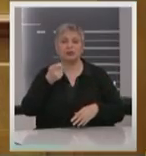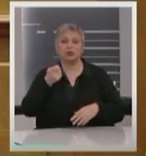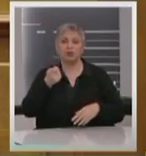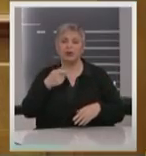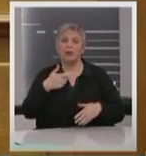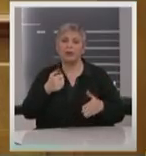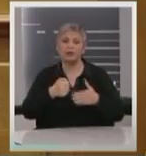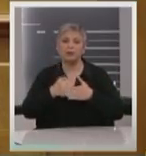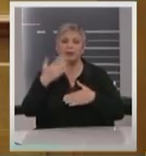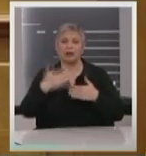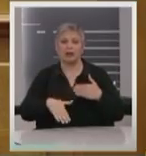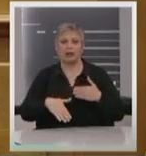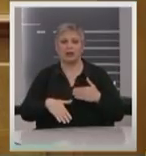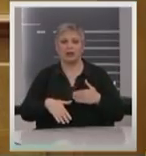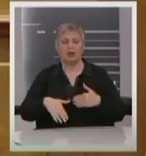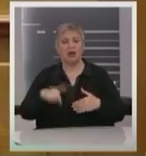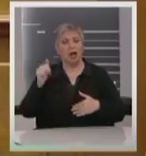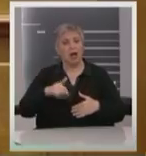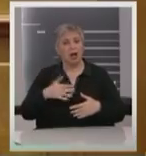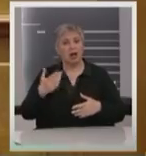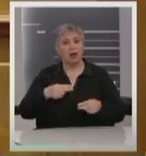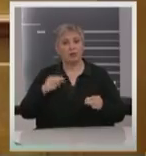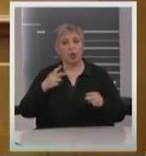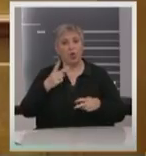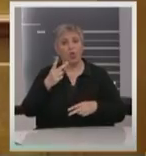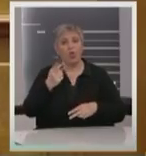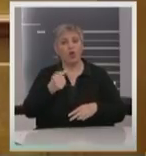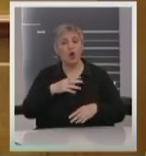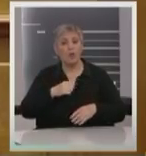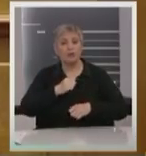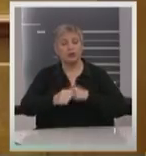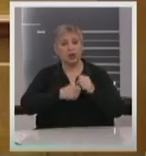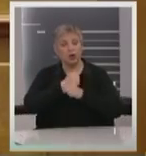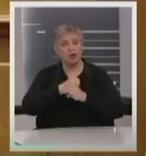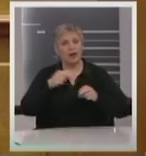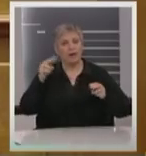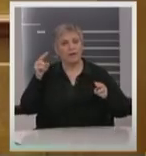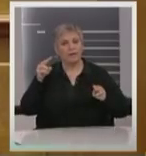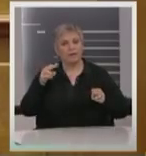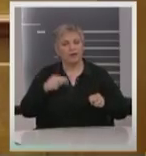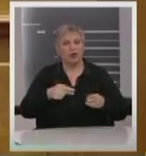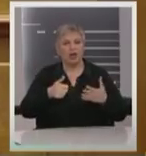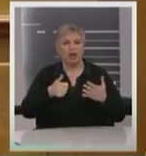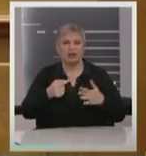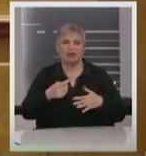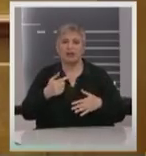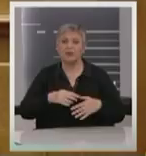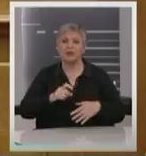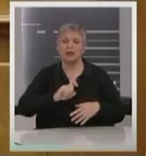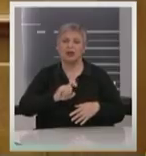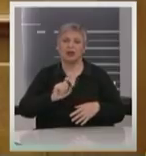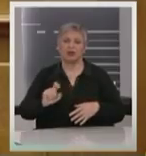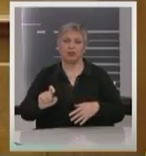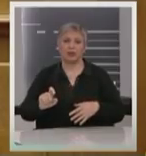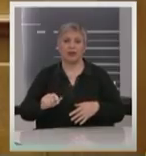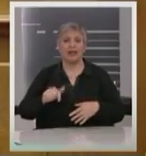δισεκατομμύρια ευρώ μέσα σε 2 χρόνια. Εσείς, σε μεγαλύτερο χρονικό διάστημα, καταφέρατε να τις αυξήσετε